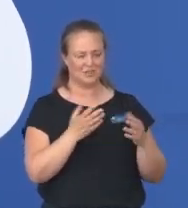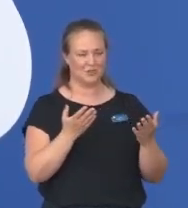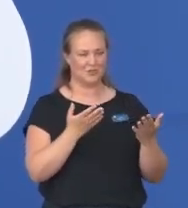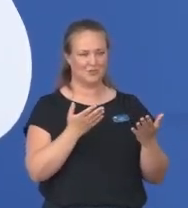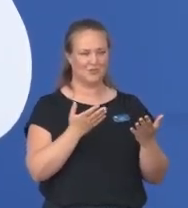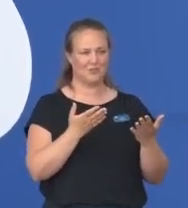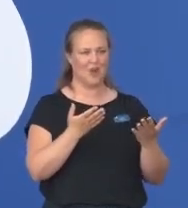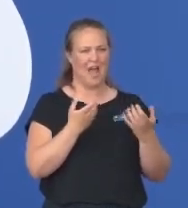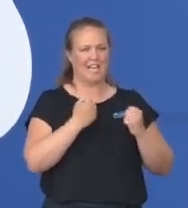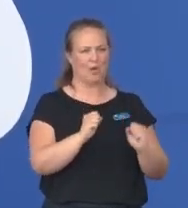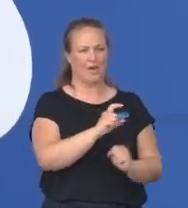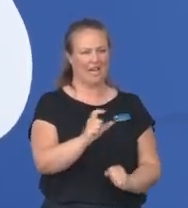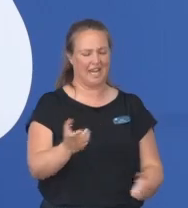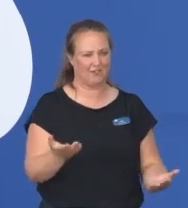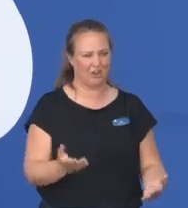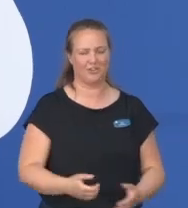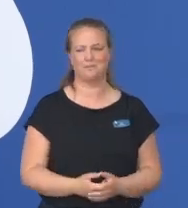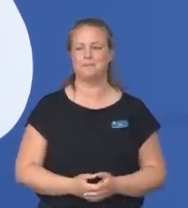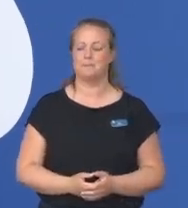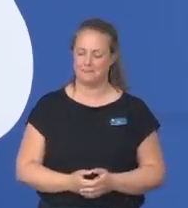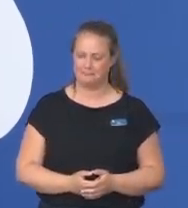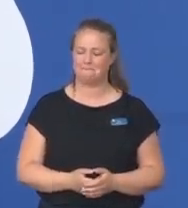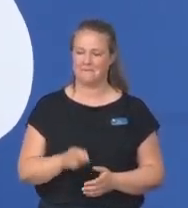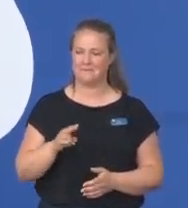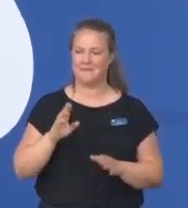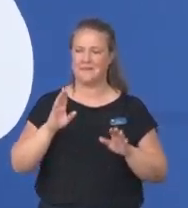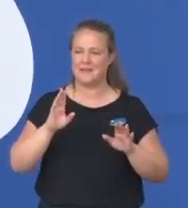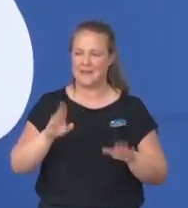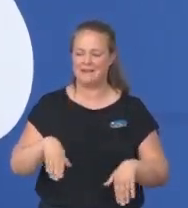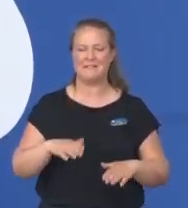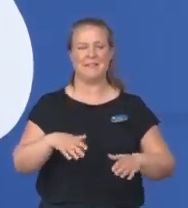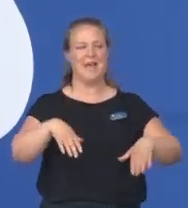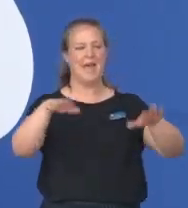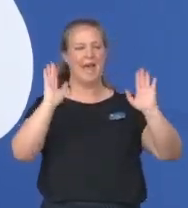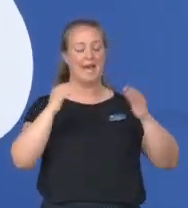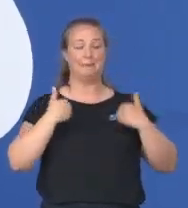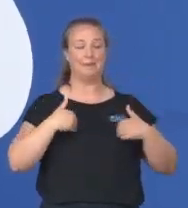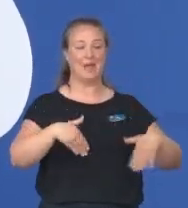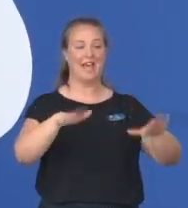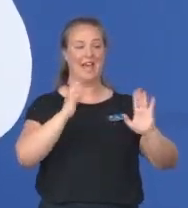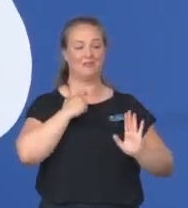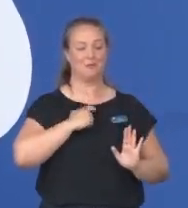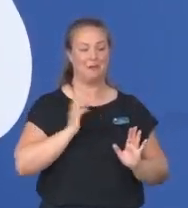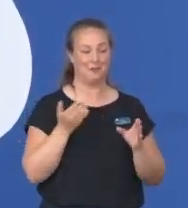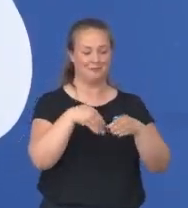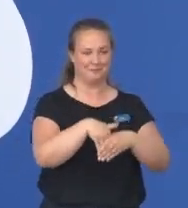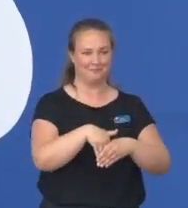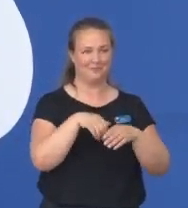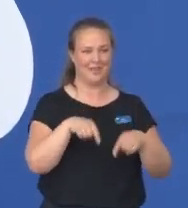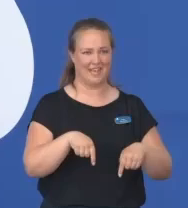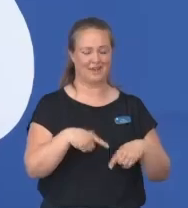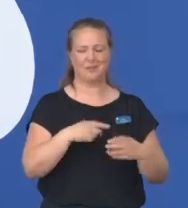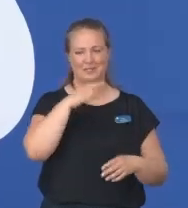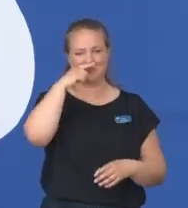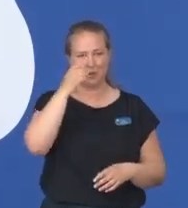det som engagerar er? Det har varit en riktig ära, en personlig ära för mig att få ha deltagit, och jättestolt